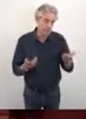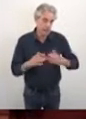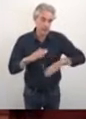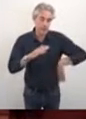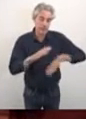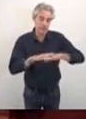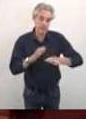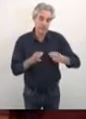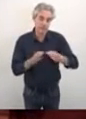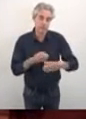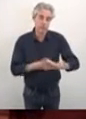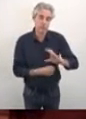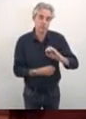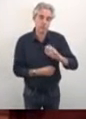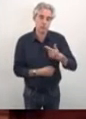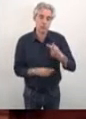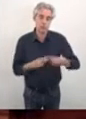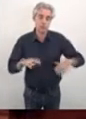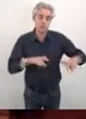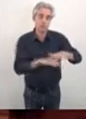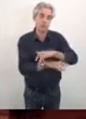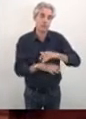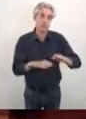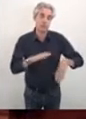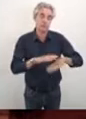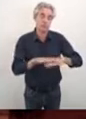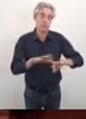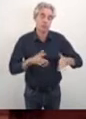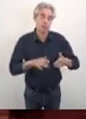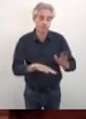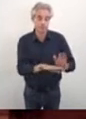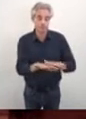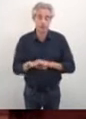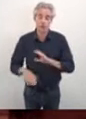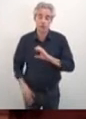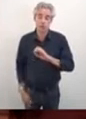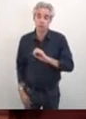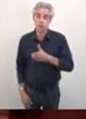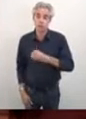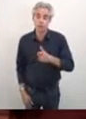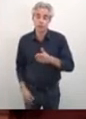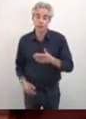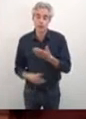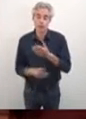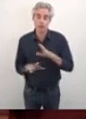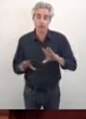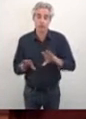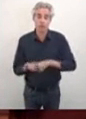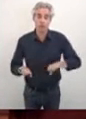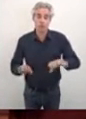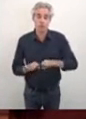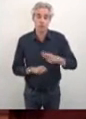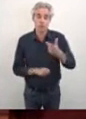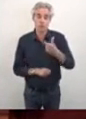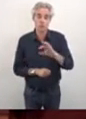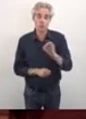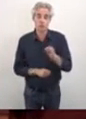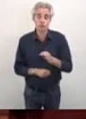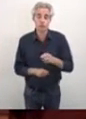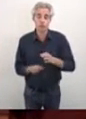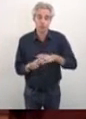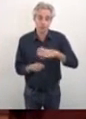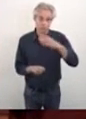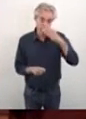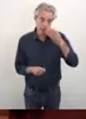son impact carbone et environnemental. Pour rappel, le numérique est actuellement responsable de 2% des émissions de gaz à effet de serre